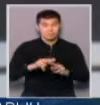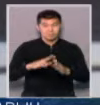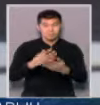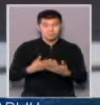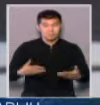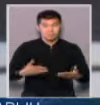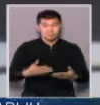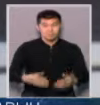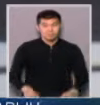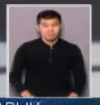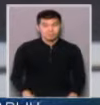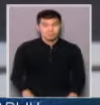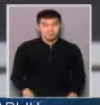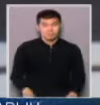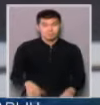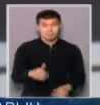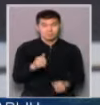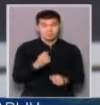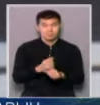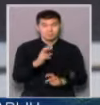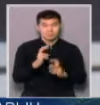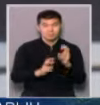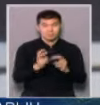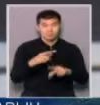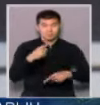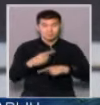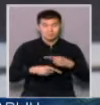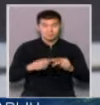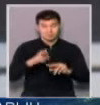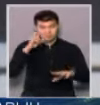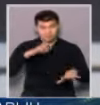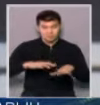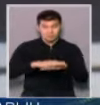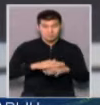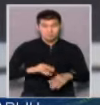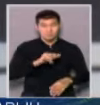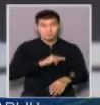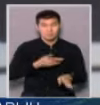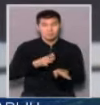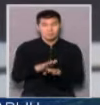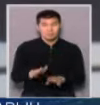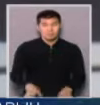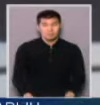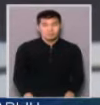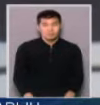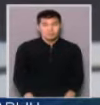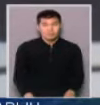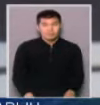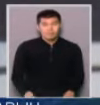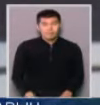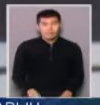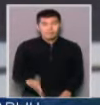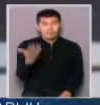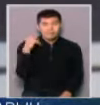Басталын қаршын бүрден алатын қара алтын өндірісі ғасырдан астам ел игілігіне қызмет етуде. Екі жыл